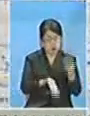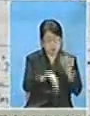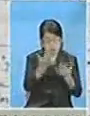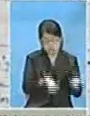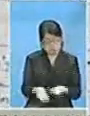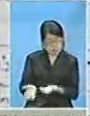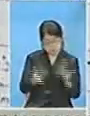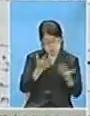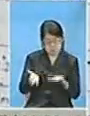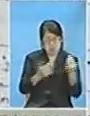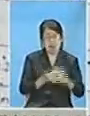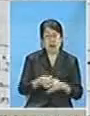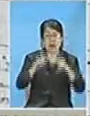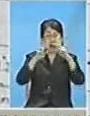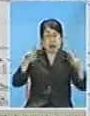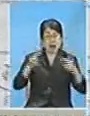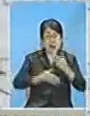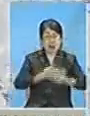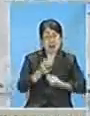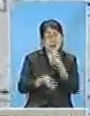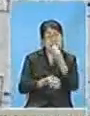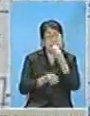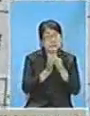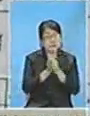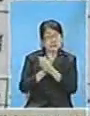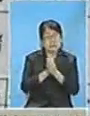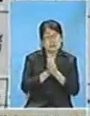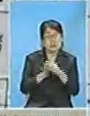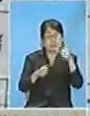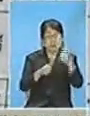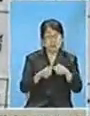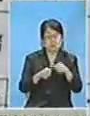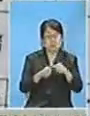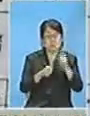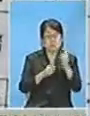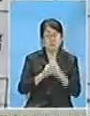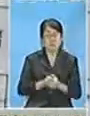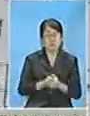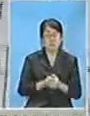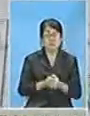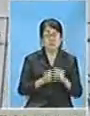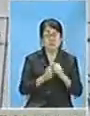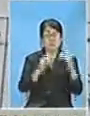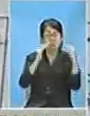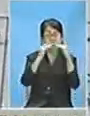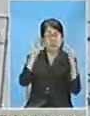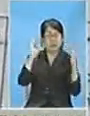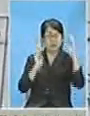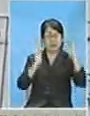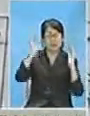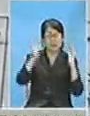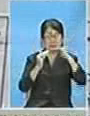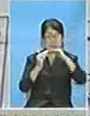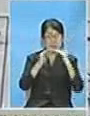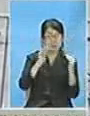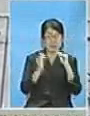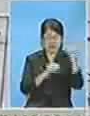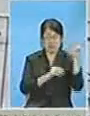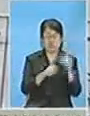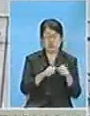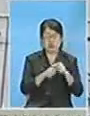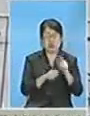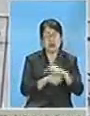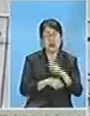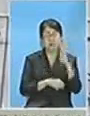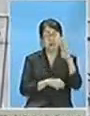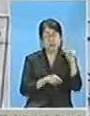แดงมีจุดที่เป็นเส้นสีแดงที่จุดระบายน้ำชำรุดและมีการทรุดตัวของถนนมีเศษวัสดุ